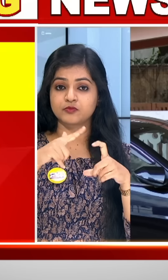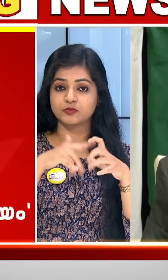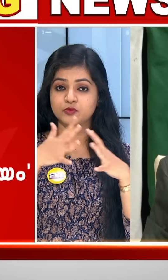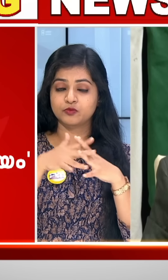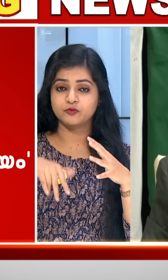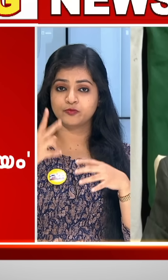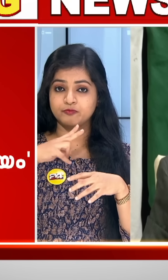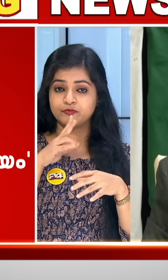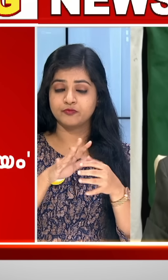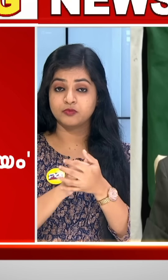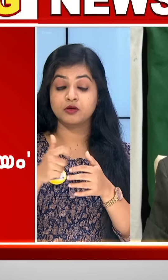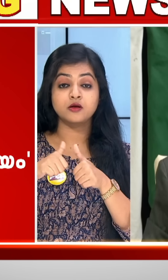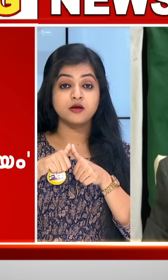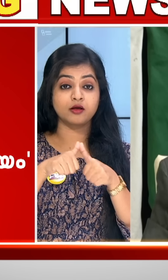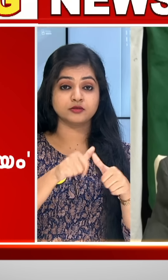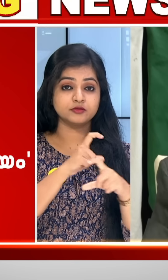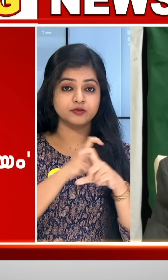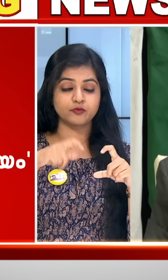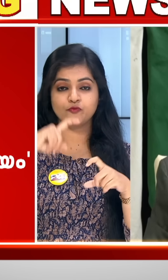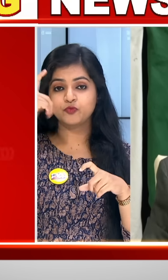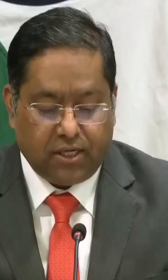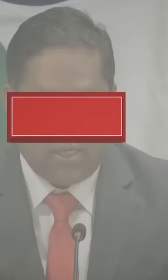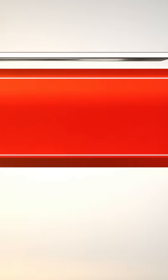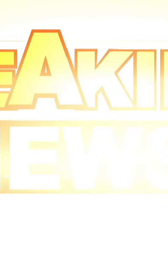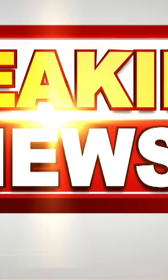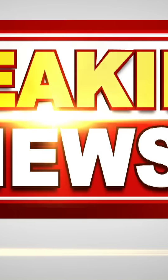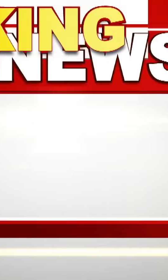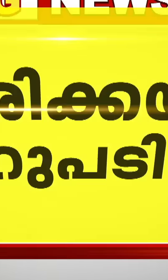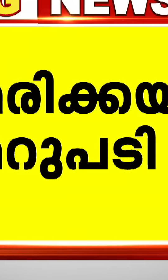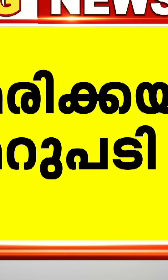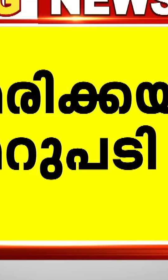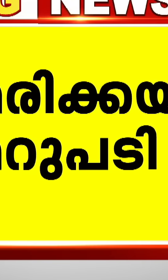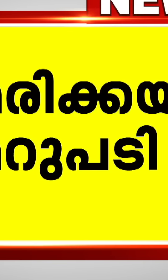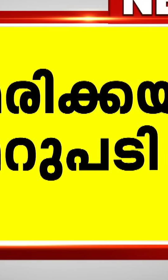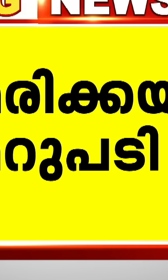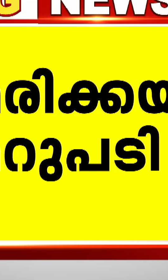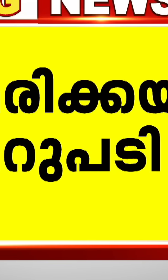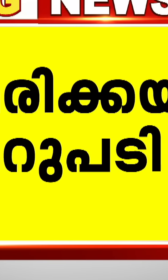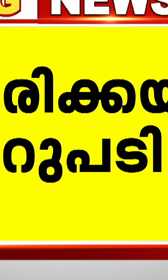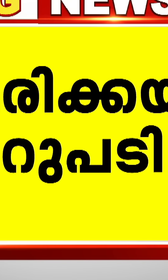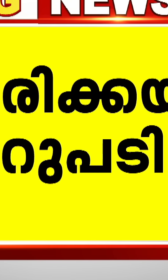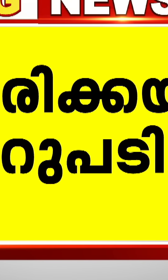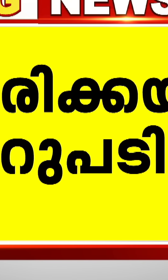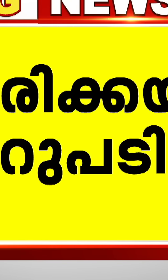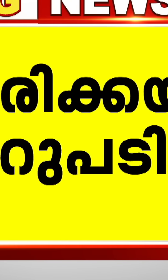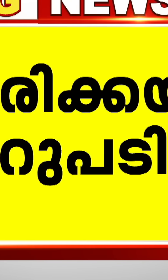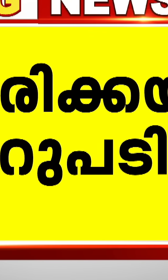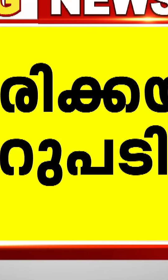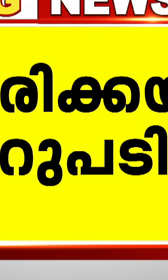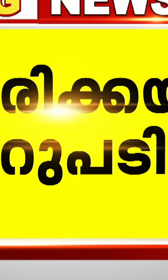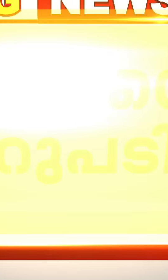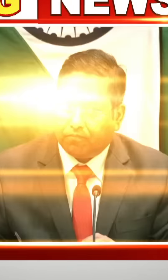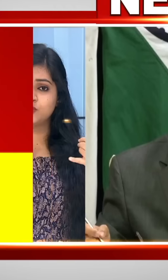കൃത്യമായ മറുപടിയാണ് ഇപ്പോൾ ഇന്ത്യൻ വിദേശകാര്യ മന്ത്രാലയം നൽകിയിരിക്കുന്നത് കാരണം ഈ പൗരത്വ ഭേദഗതി നിയമം അത് ഇന്ത്യയുടെ ആഭ്യന്തര